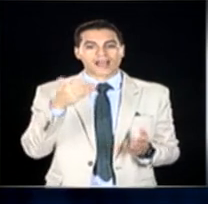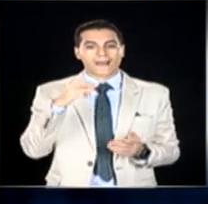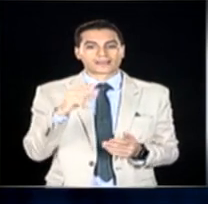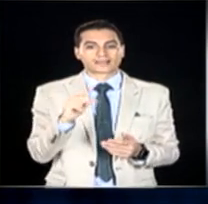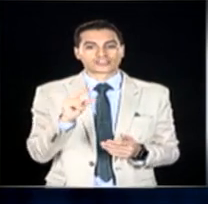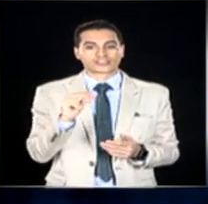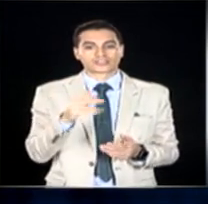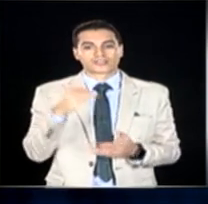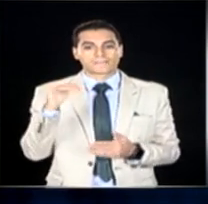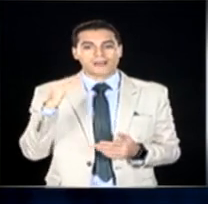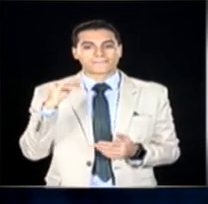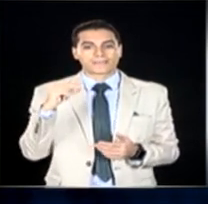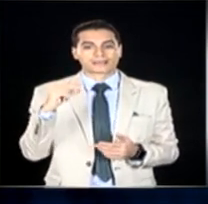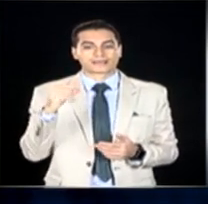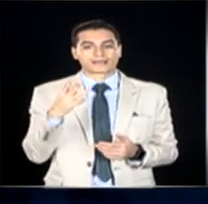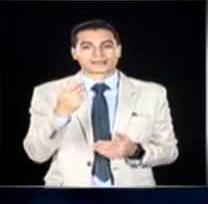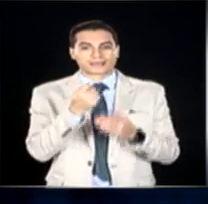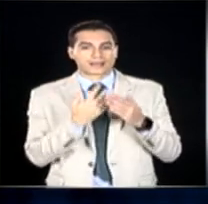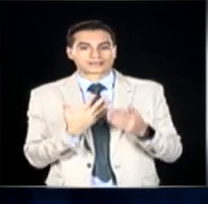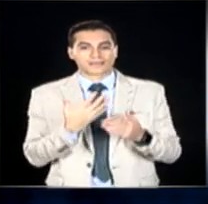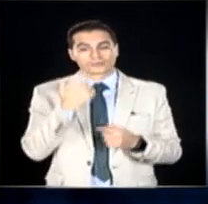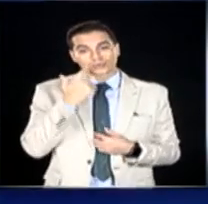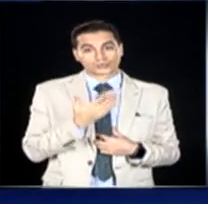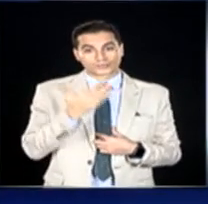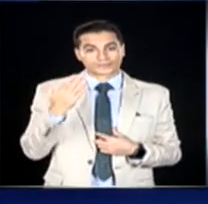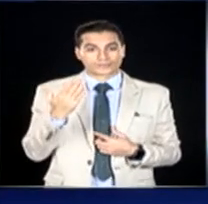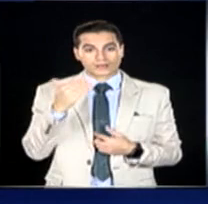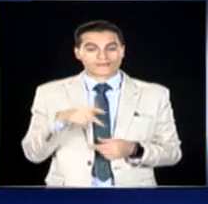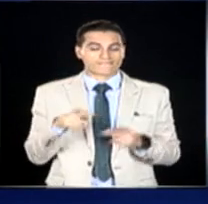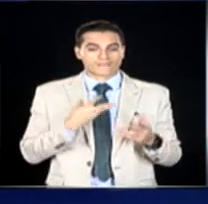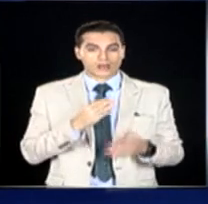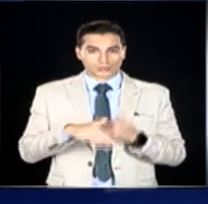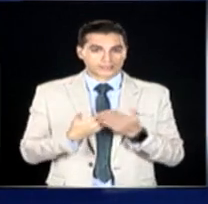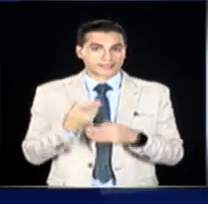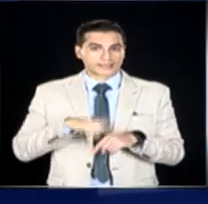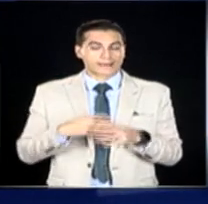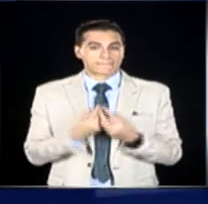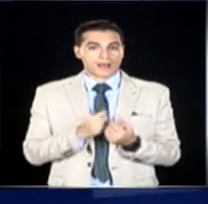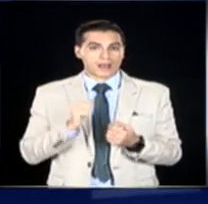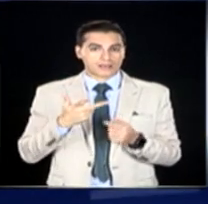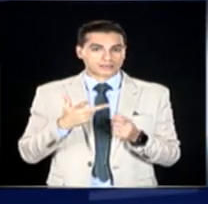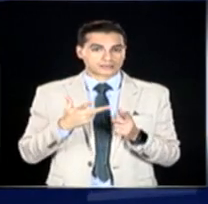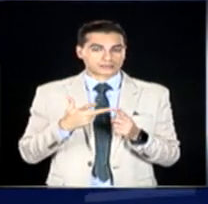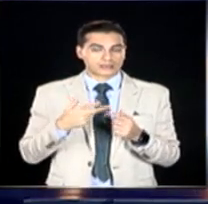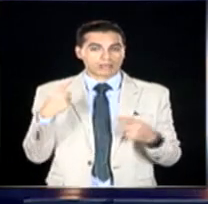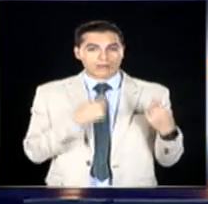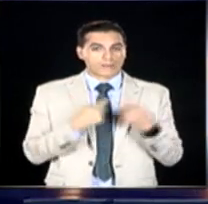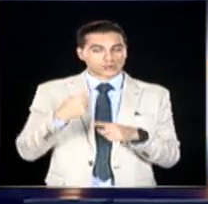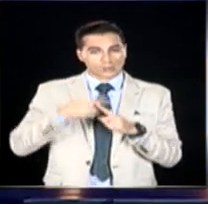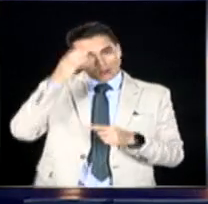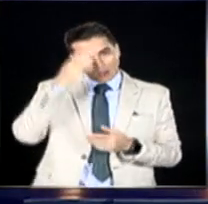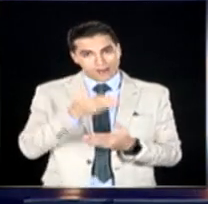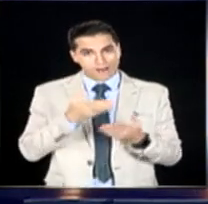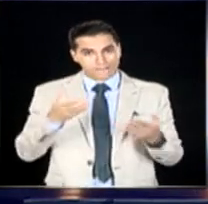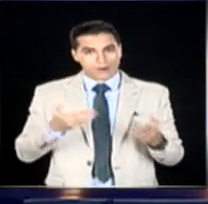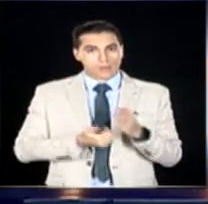20، محمد أبو الفتوح ناقص 5. هنخرج فاصل وهنرجع مرة تانية مع فقرة ضربات الجزاء